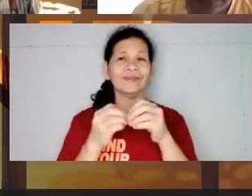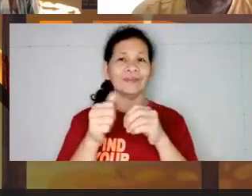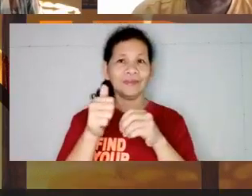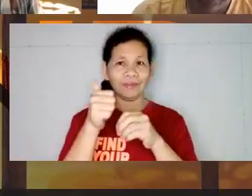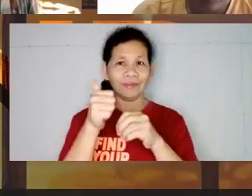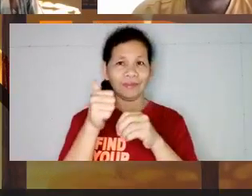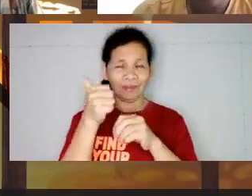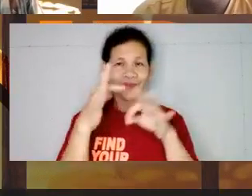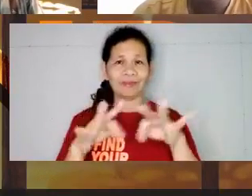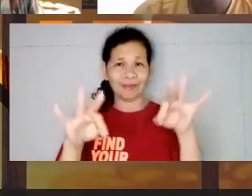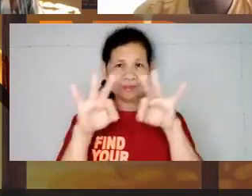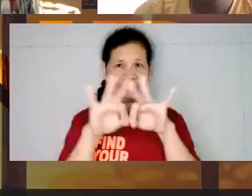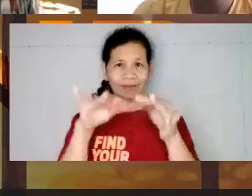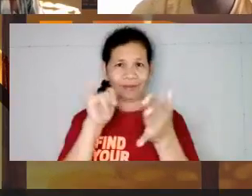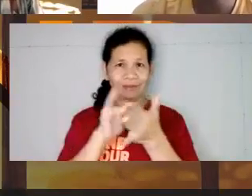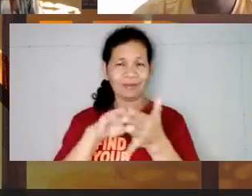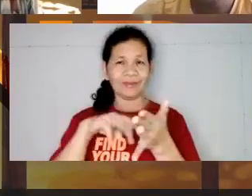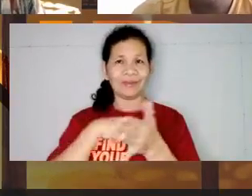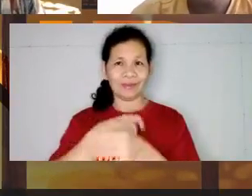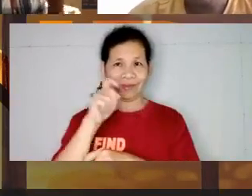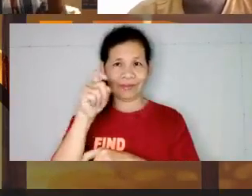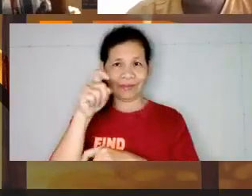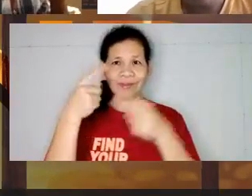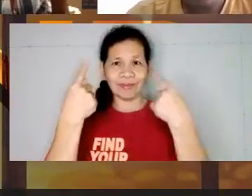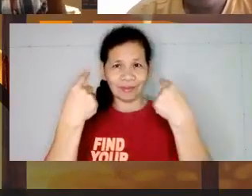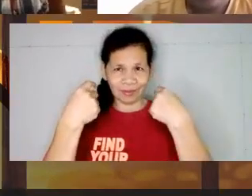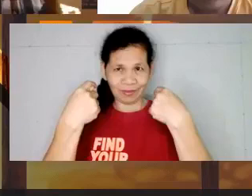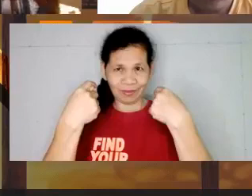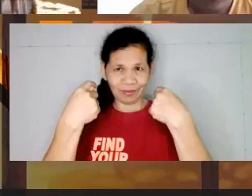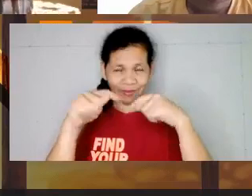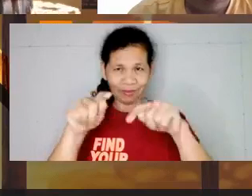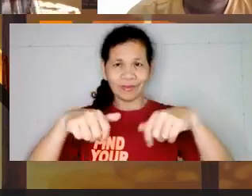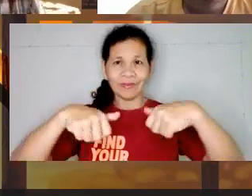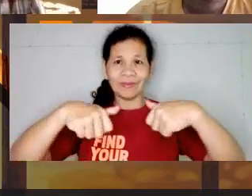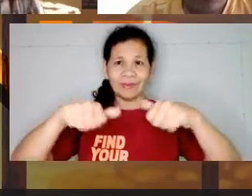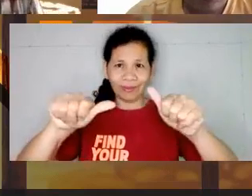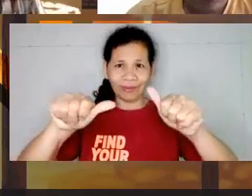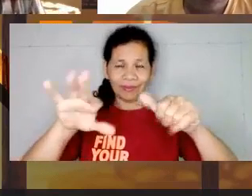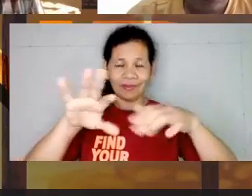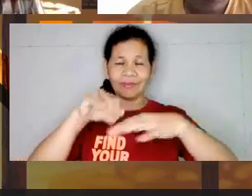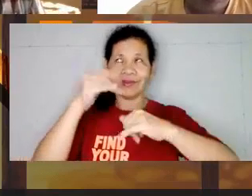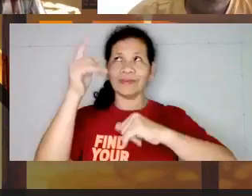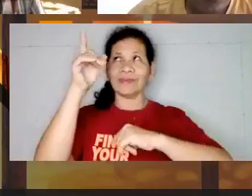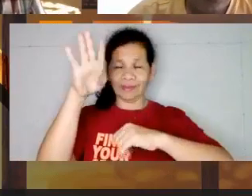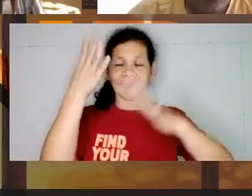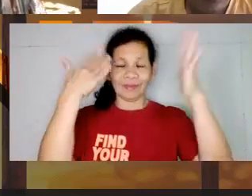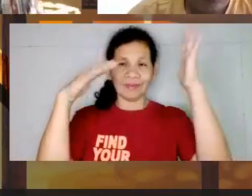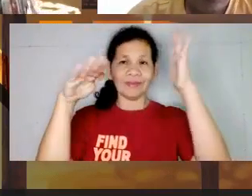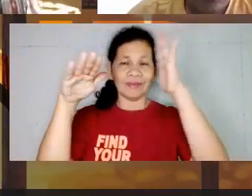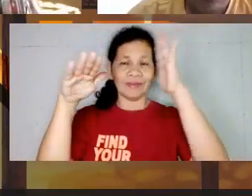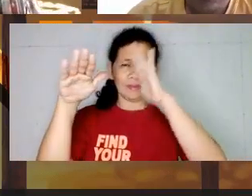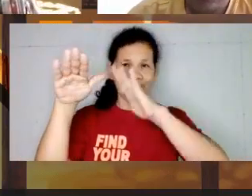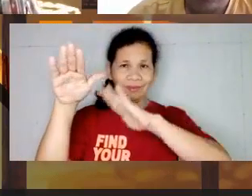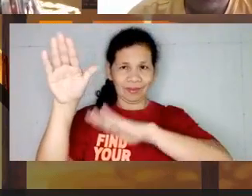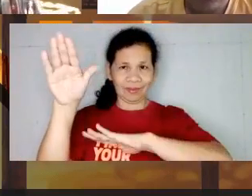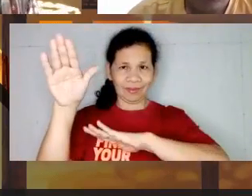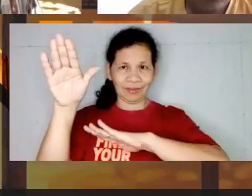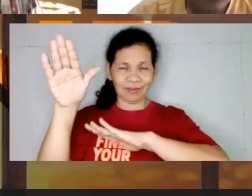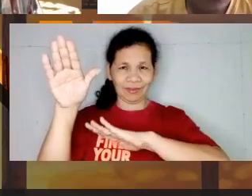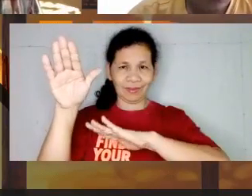na ating pagsikapan ay yung approval ng langit. Approval ng Panginoon.